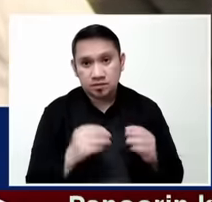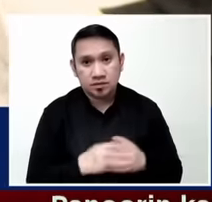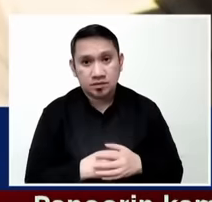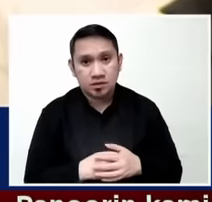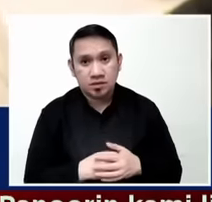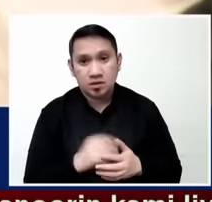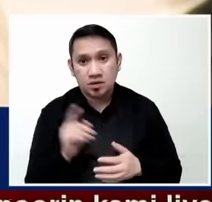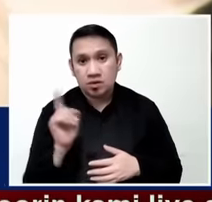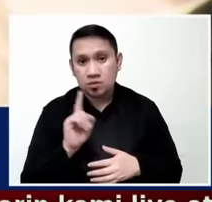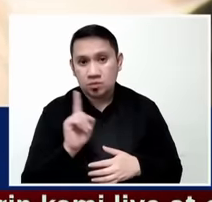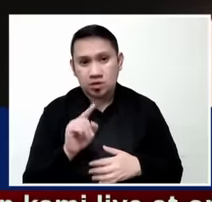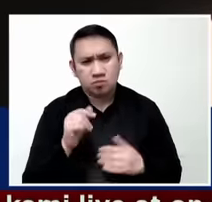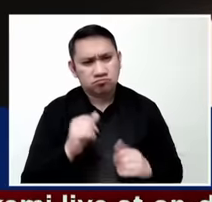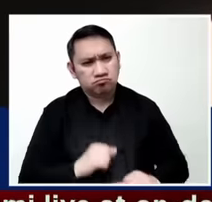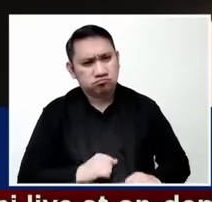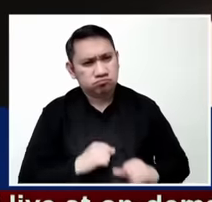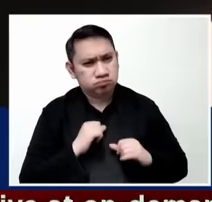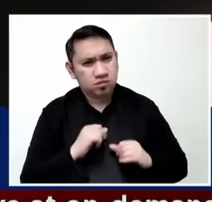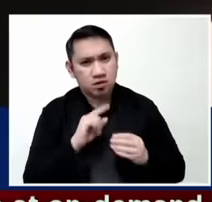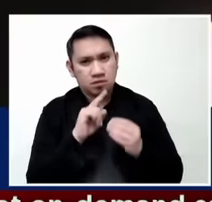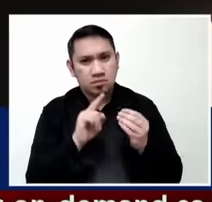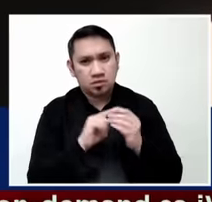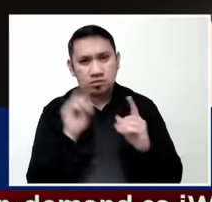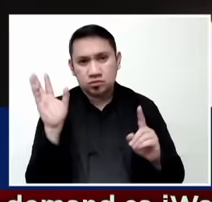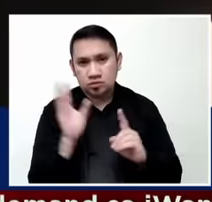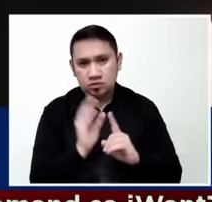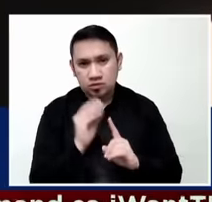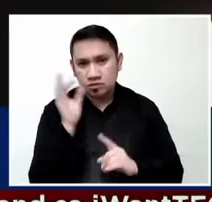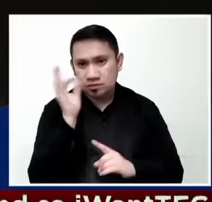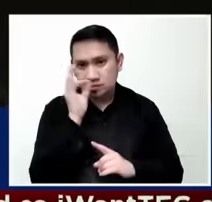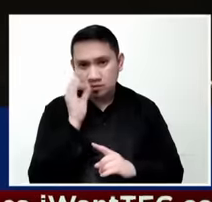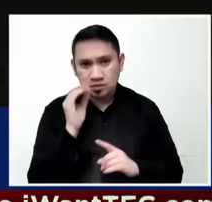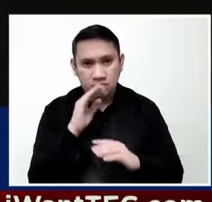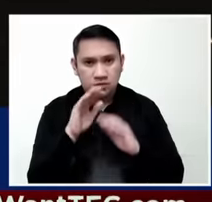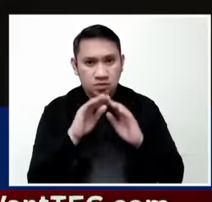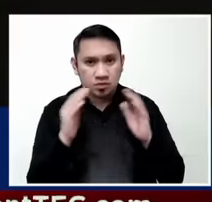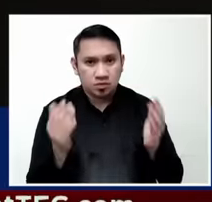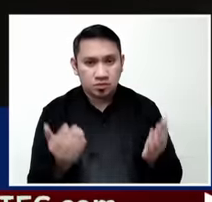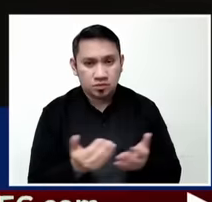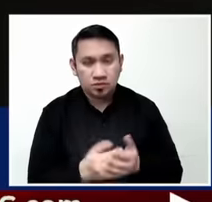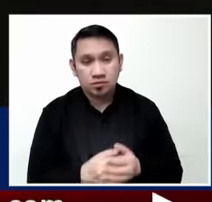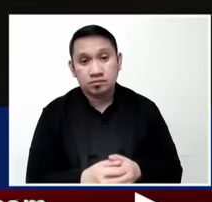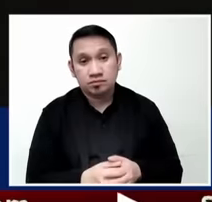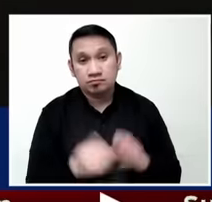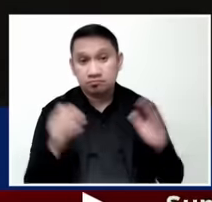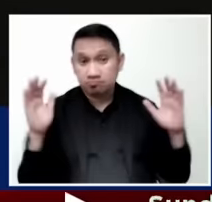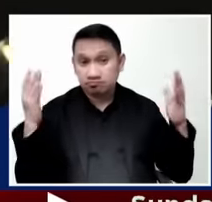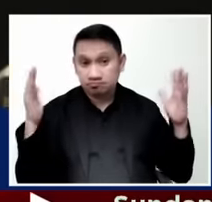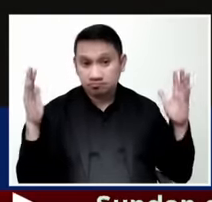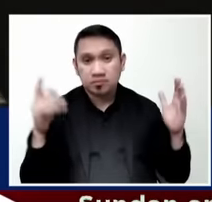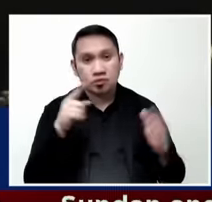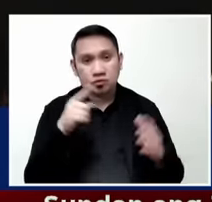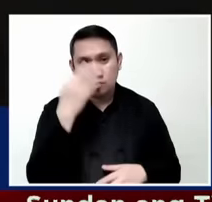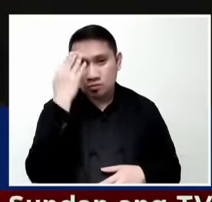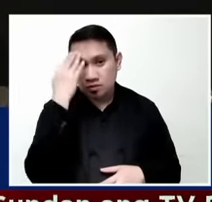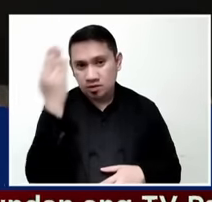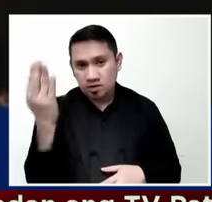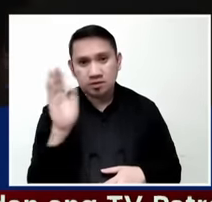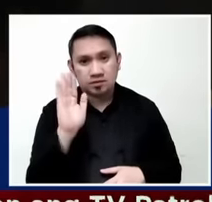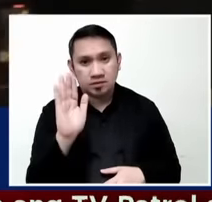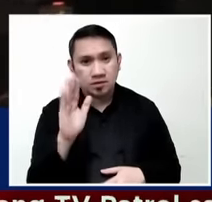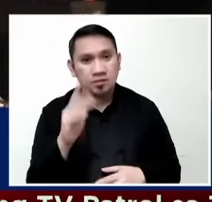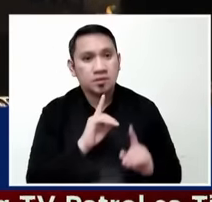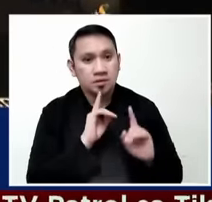ang ipagmamalaki sa kulturang Pinoy sa buong mundo. Standing ovation para kay Miss Bulacan sa kanyang sagot